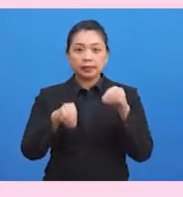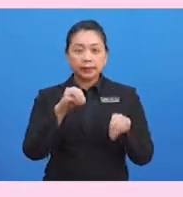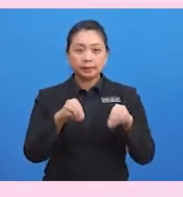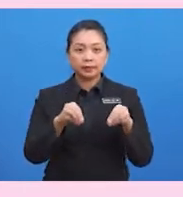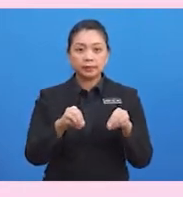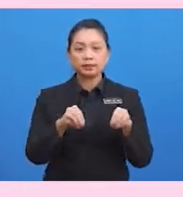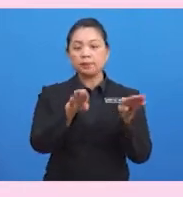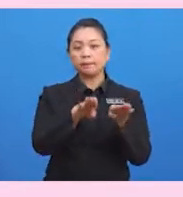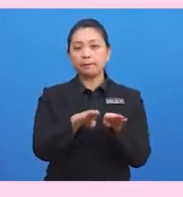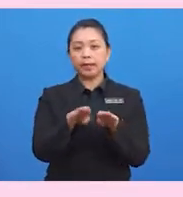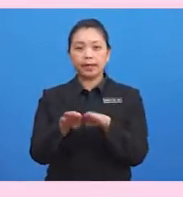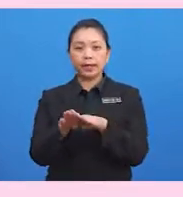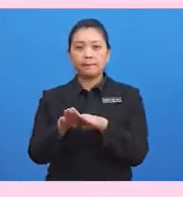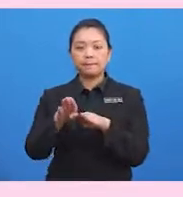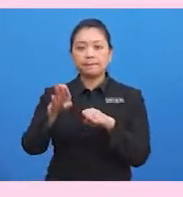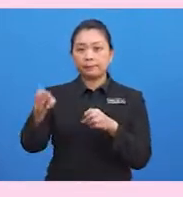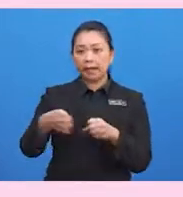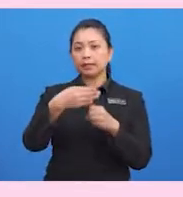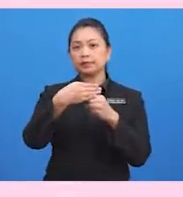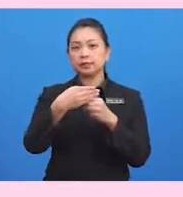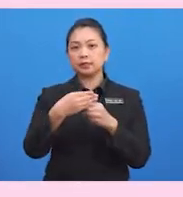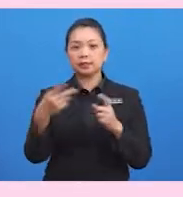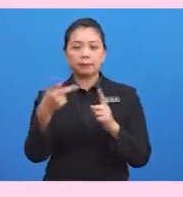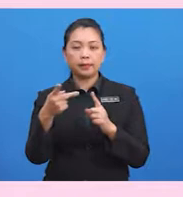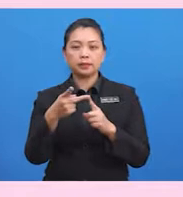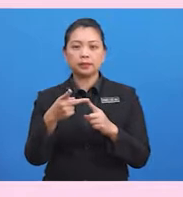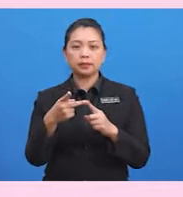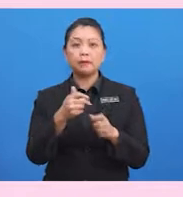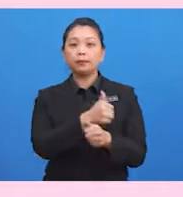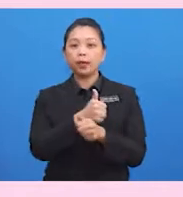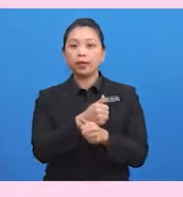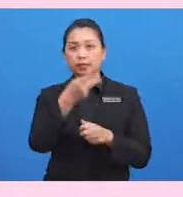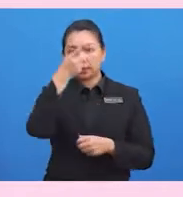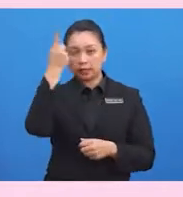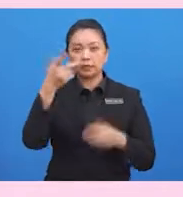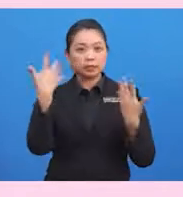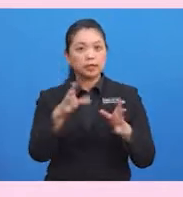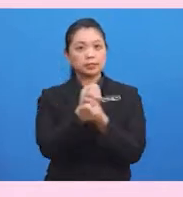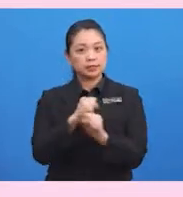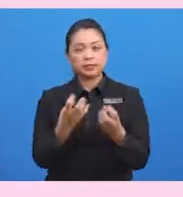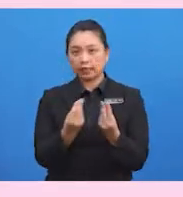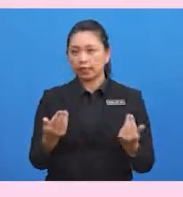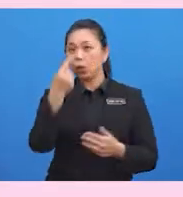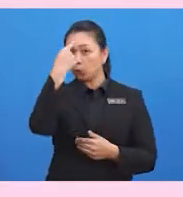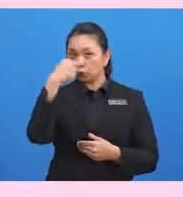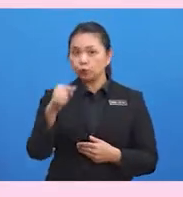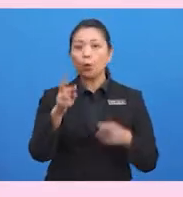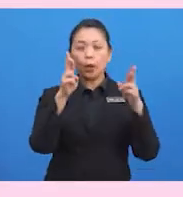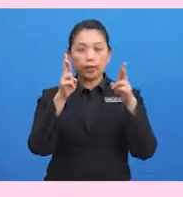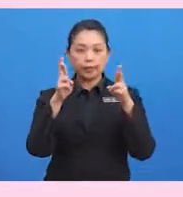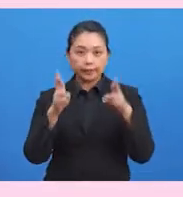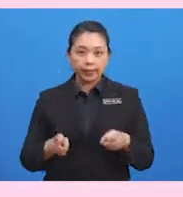sebagai balasan kepada para pembesar kerana telah menyediakan tanah dan kawasan untuk rakyat